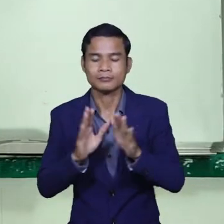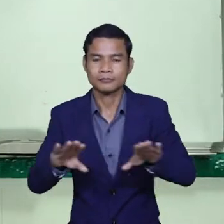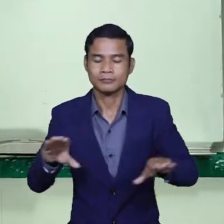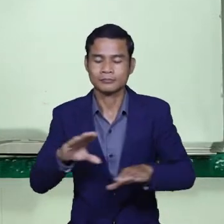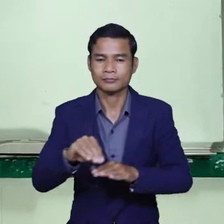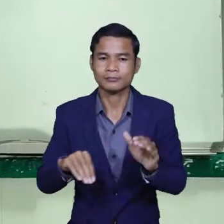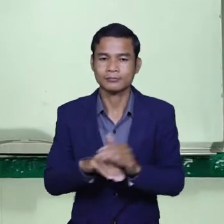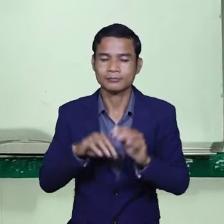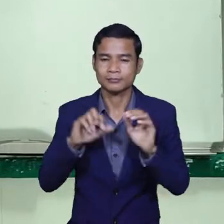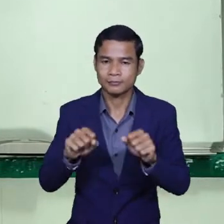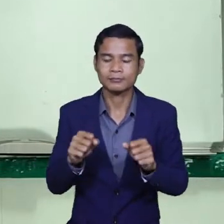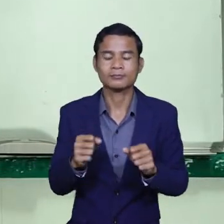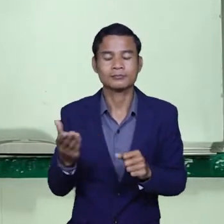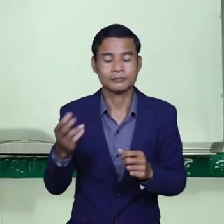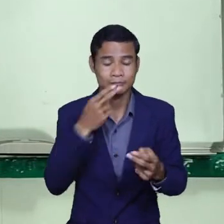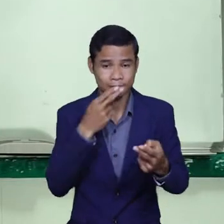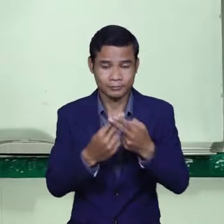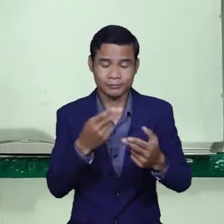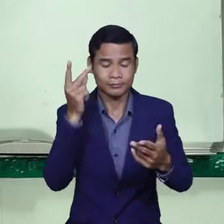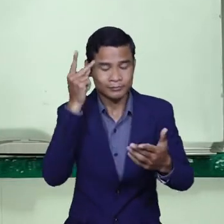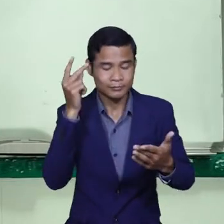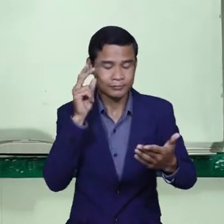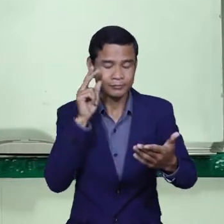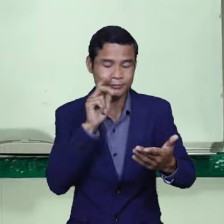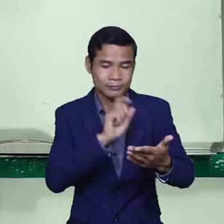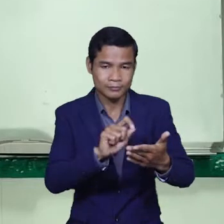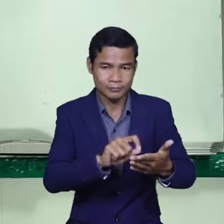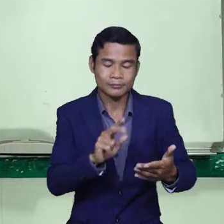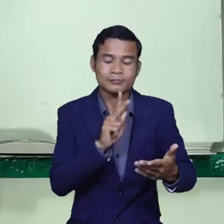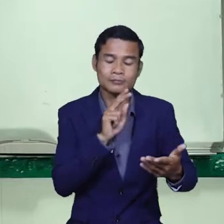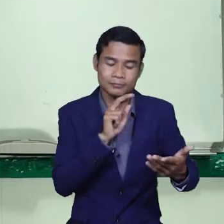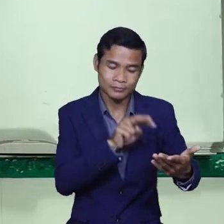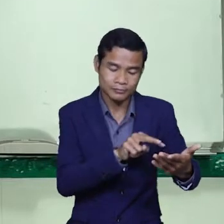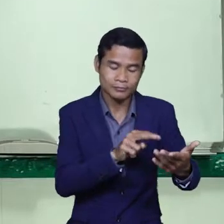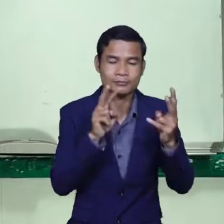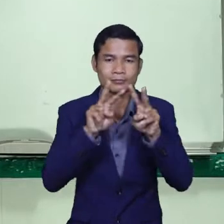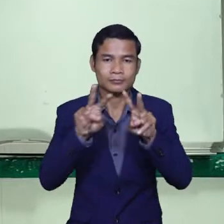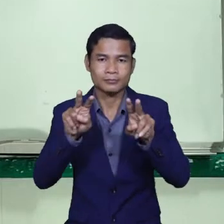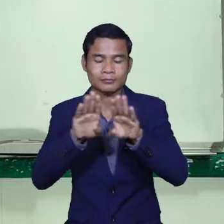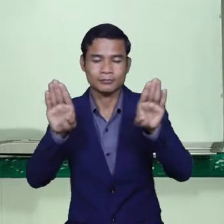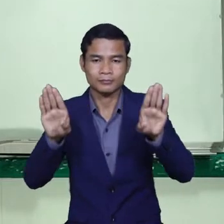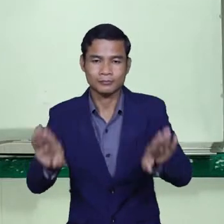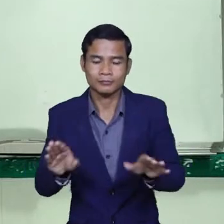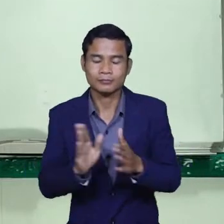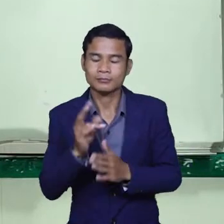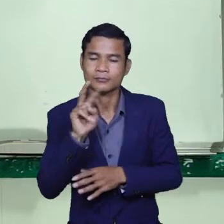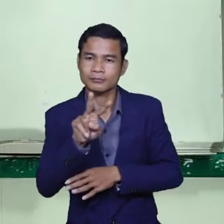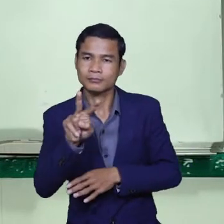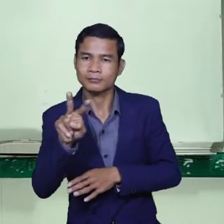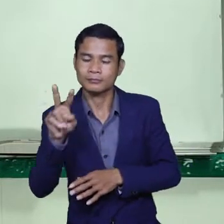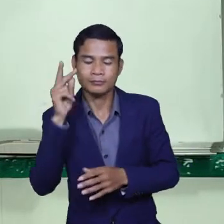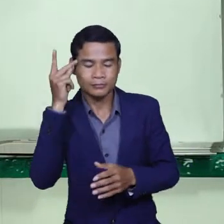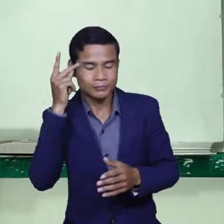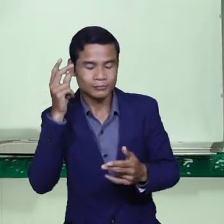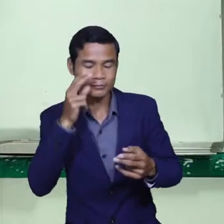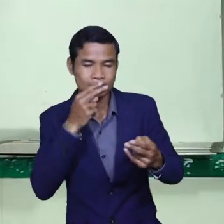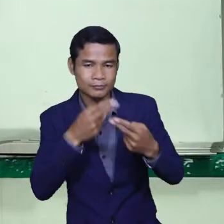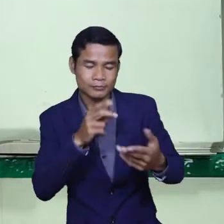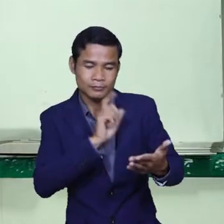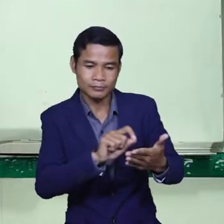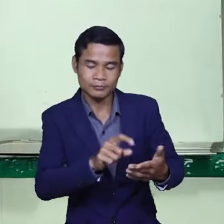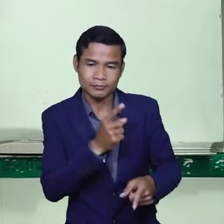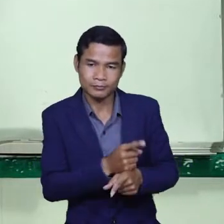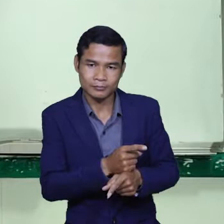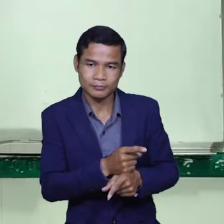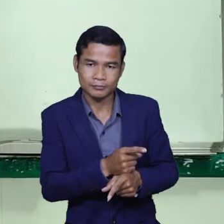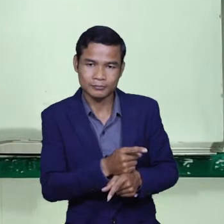នាចាយកចម្លើយដែលកូនបានគិតទុកនោះមកធ្វើការផ្ទៀងផ្ទាត់តើអ្វីដែលកូនបានគិតទុកតើត្រឹមត្រូវដែរឬទេ